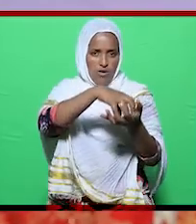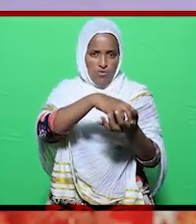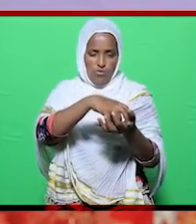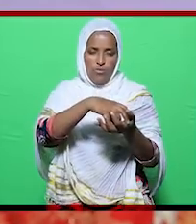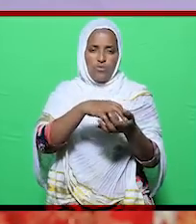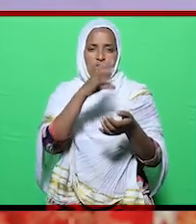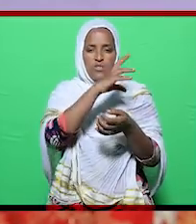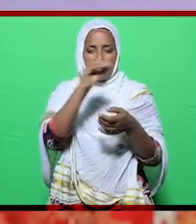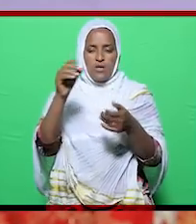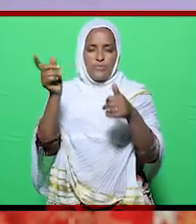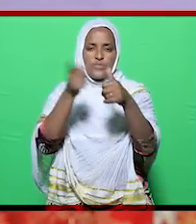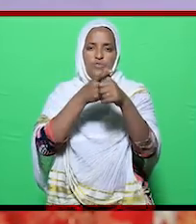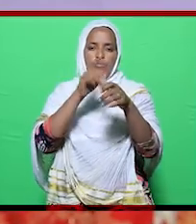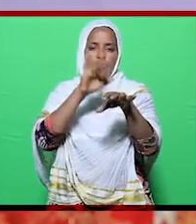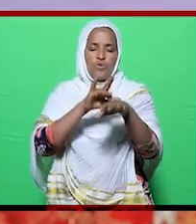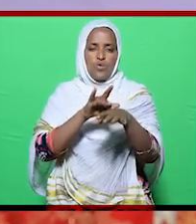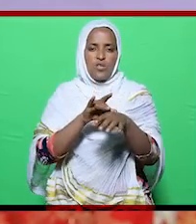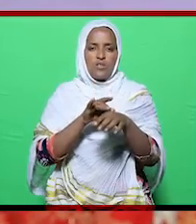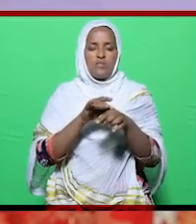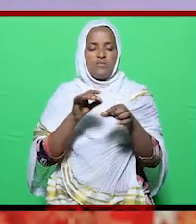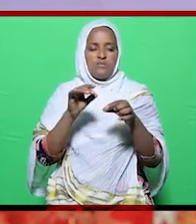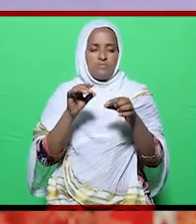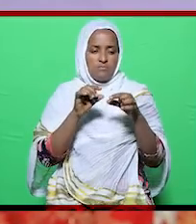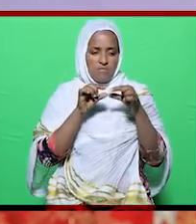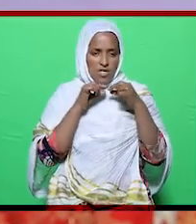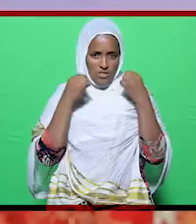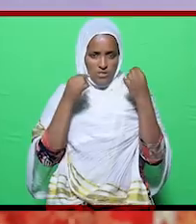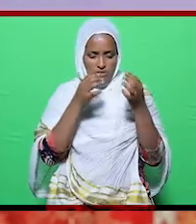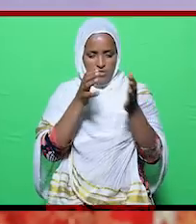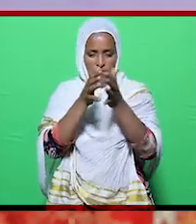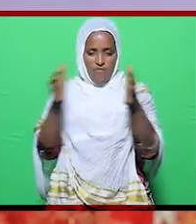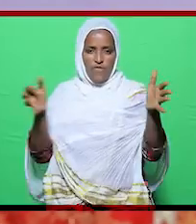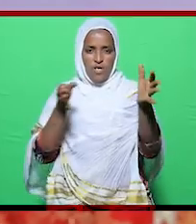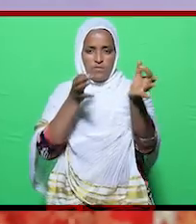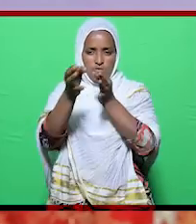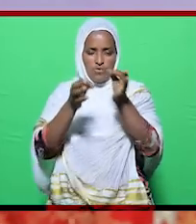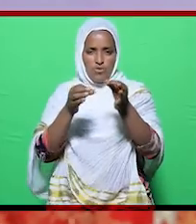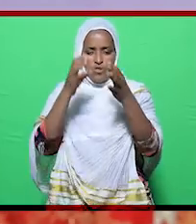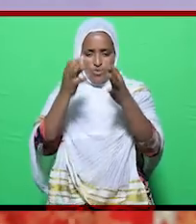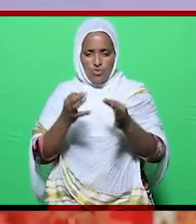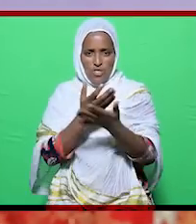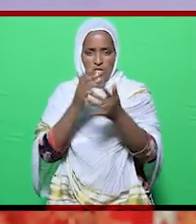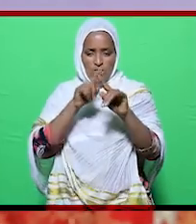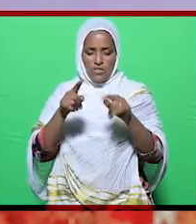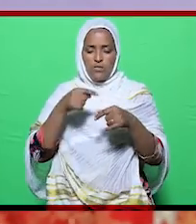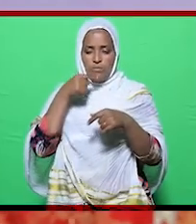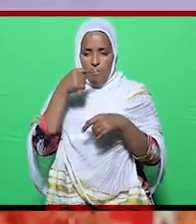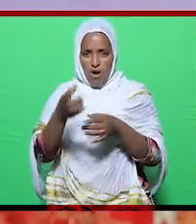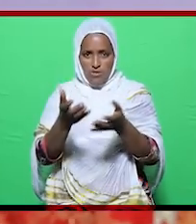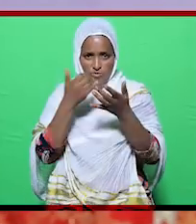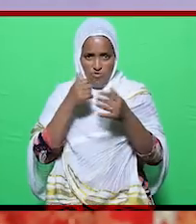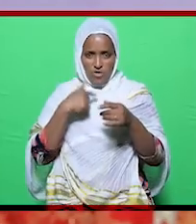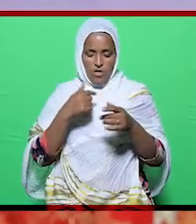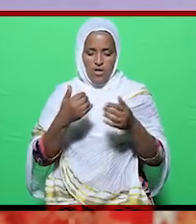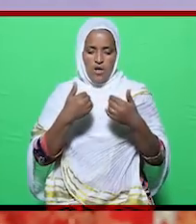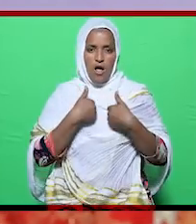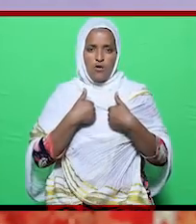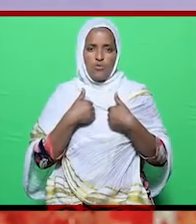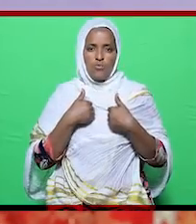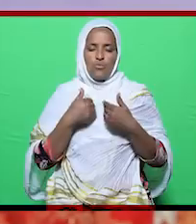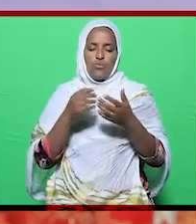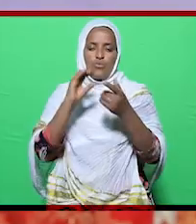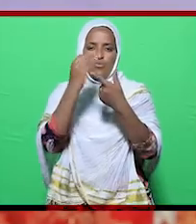ጥያቄዎችን አካቷል እና የመጀመሪያው ላይ ቀሲስ ሰፋ አድርገው ሰጥተውታል። የተወሰነ ነገር ግን ማለት የምፈልገው አሁን